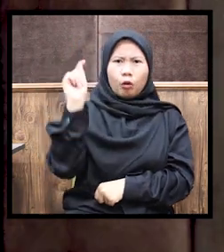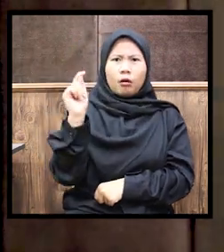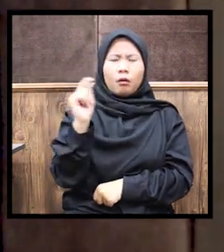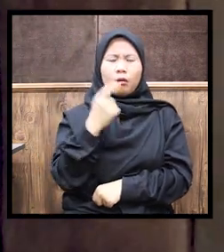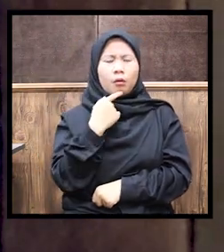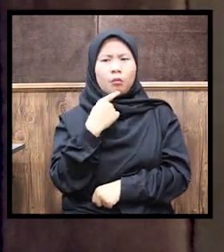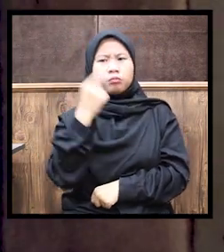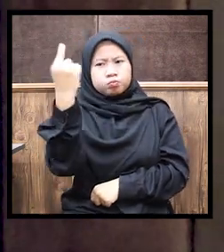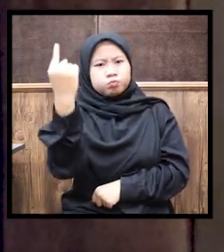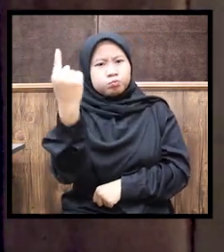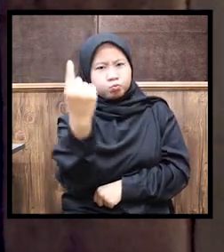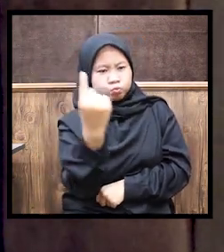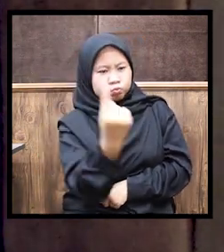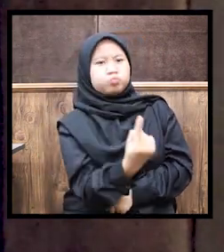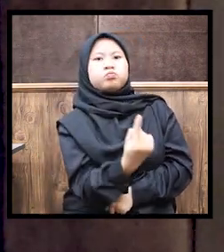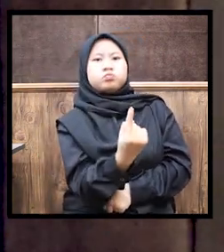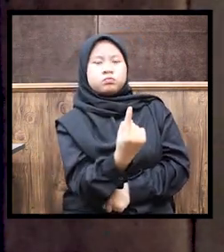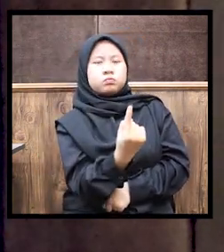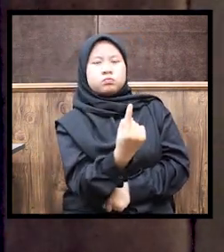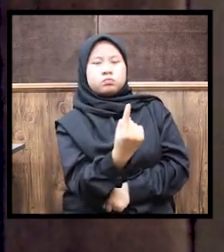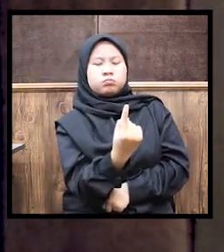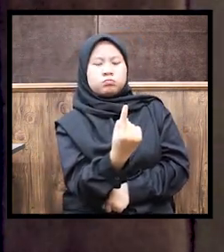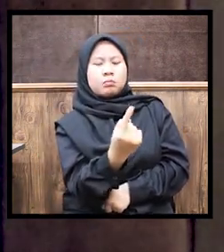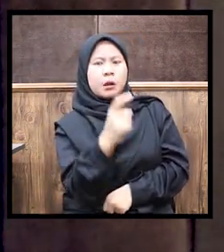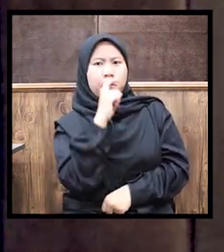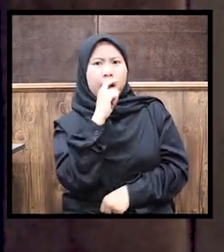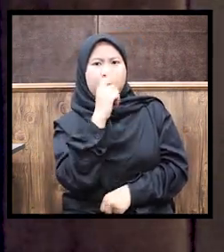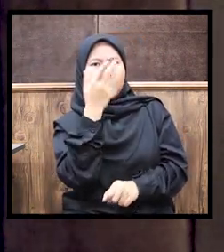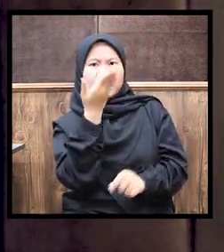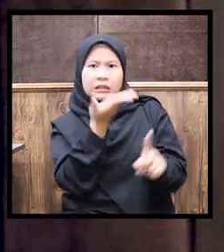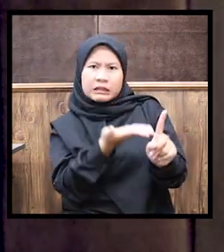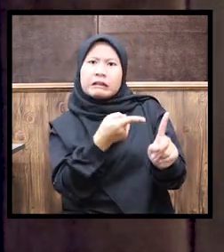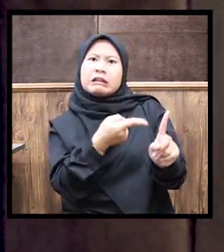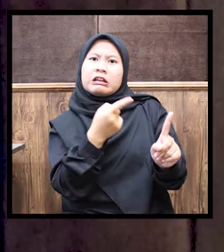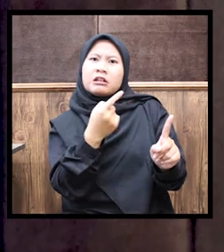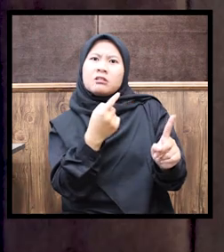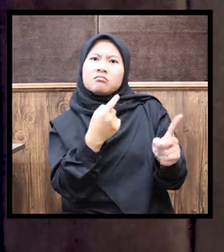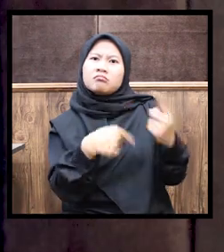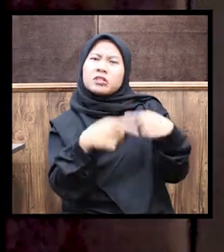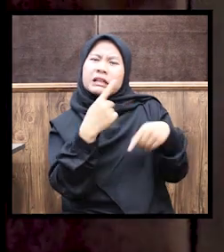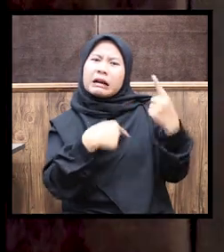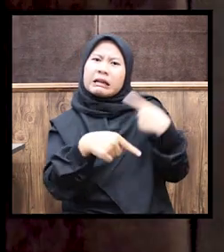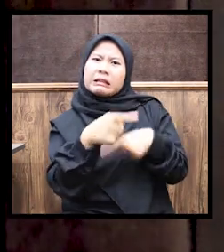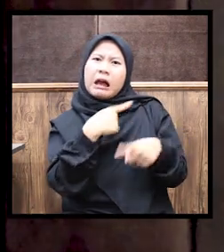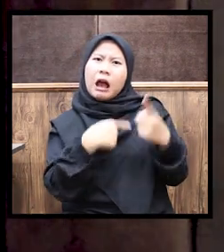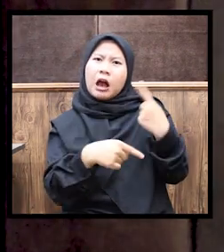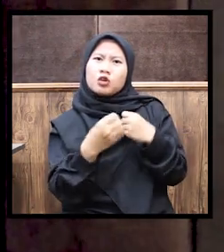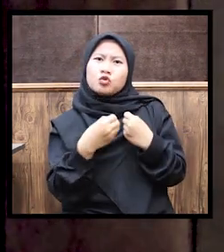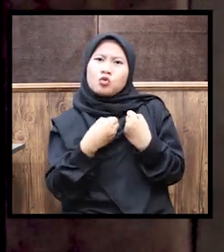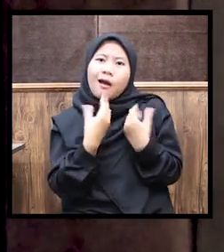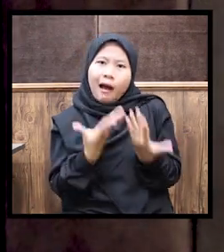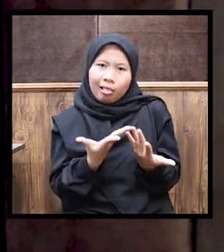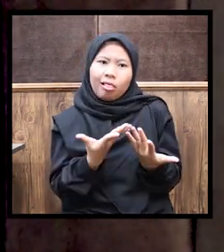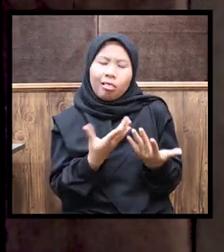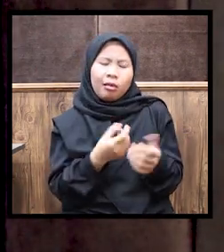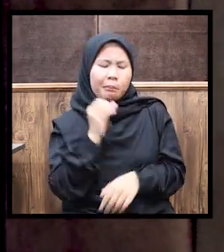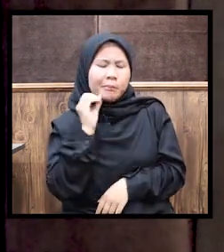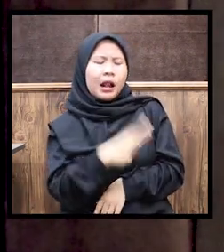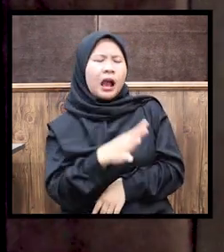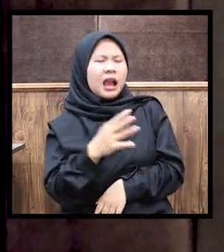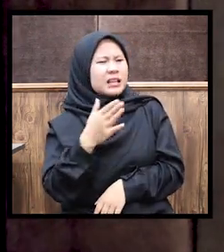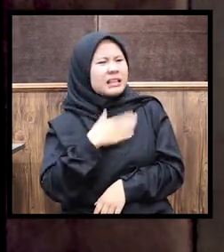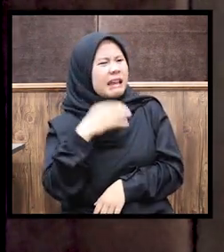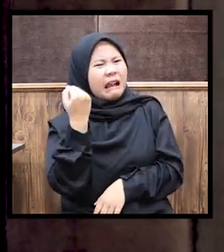Kemudian beliau langsung curhat Pak saya selama ini tidak pernah mendapatkan ee Fasilitas